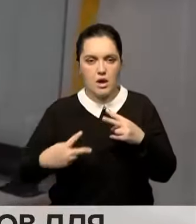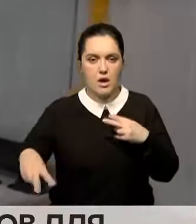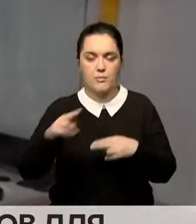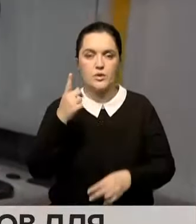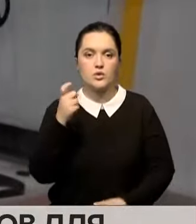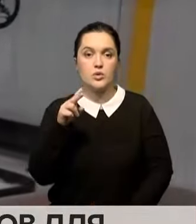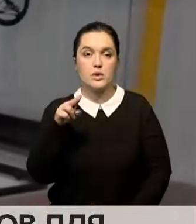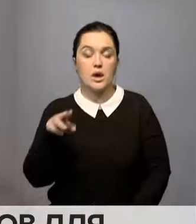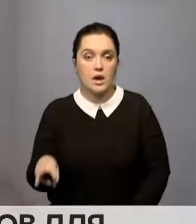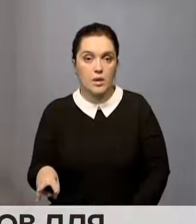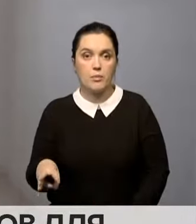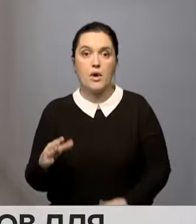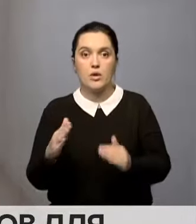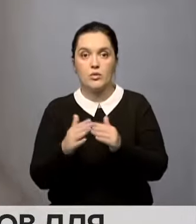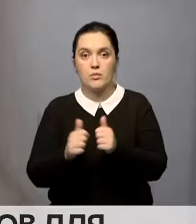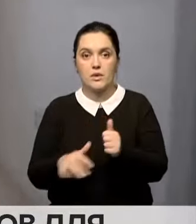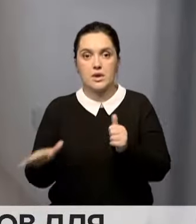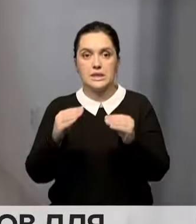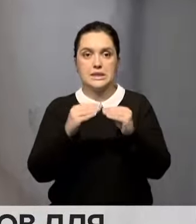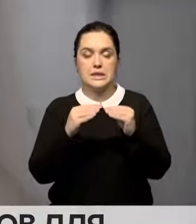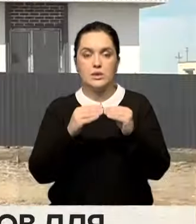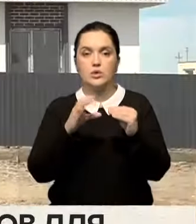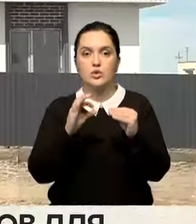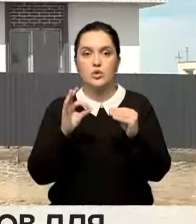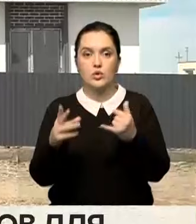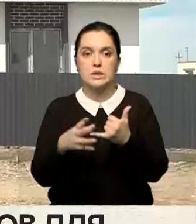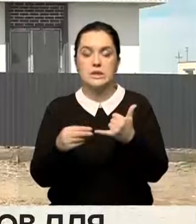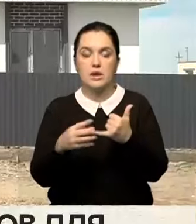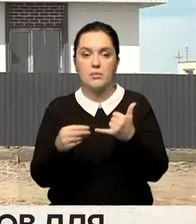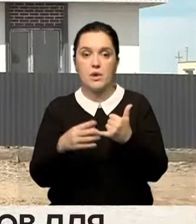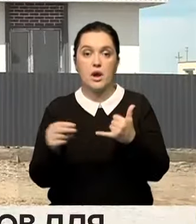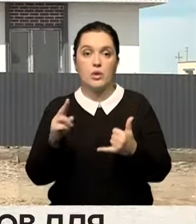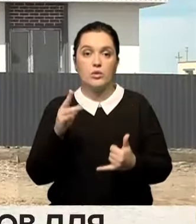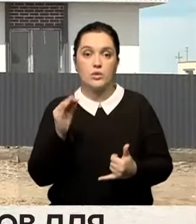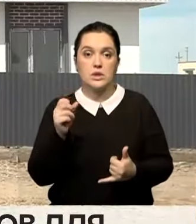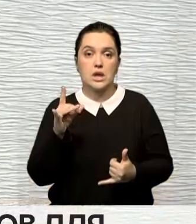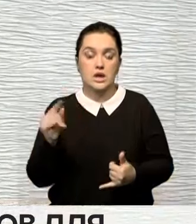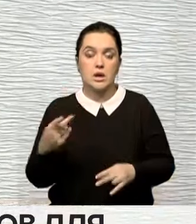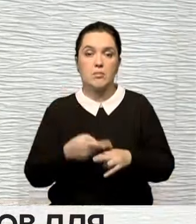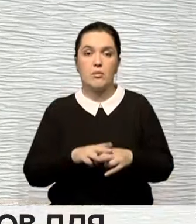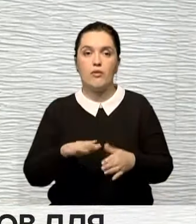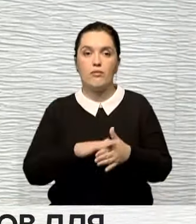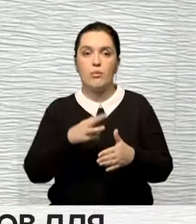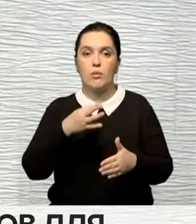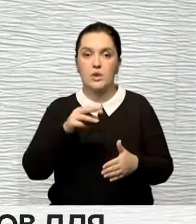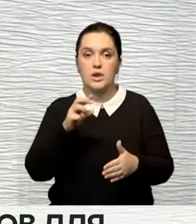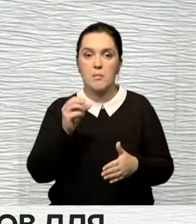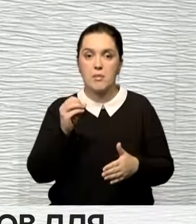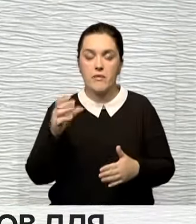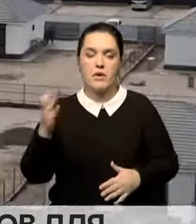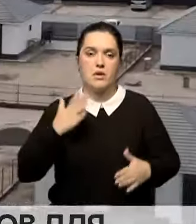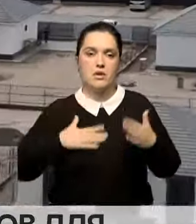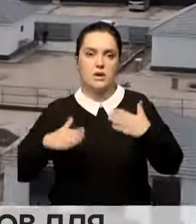ме а при домового участка 10 соток жительница кульсары ку малдыбаева радуется что в новом жилом